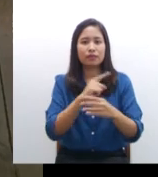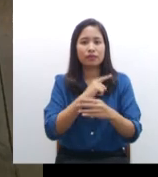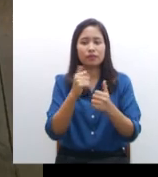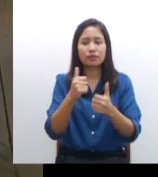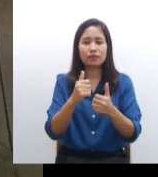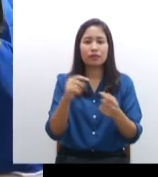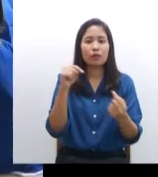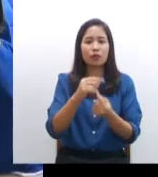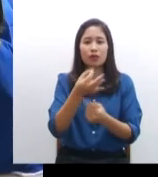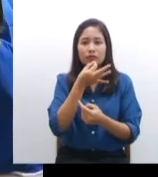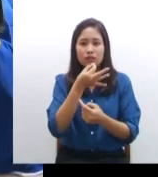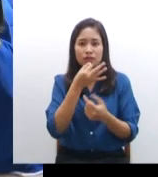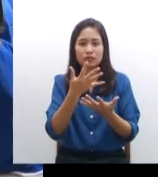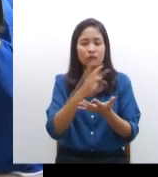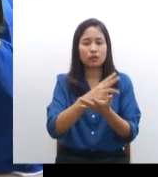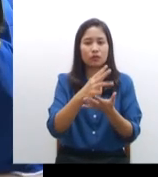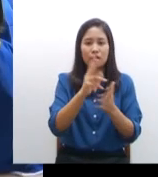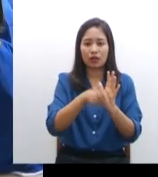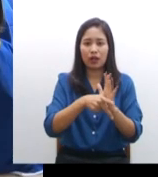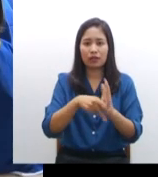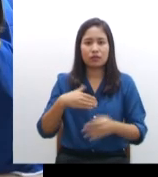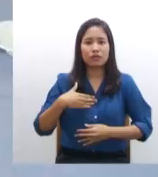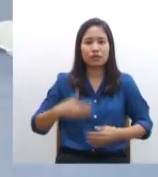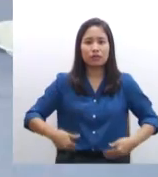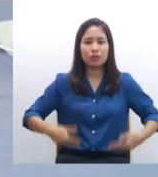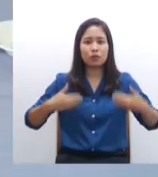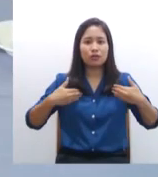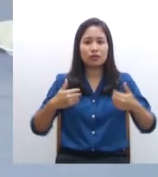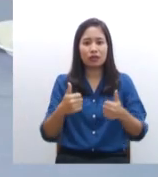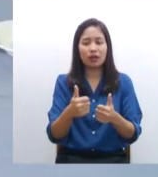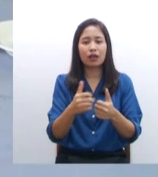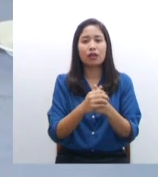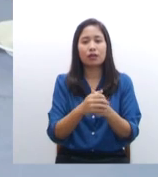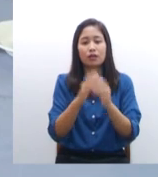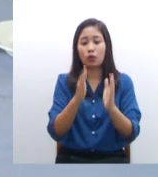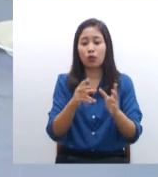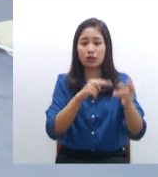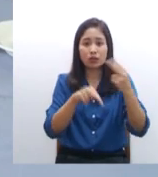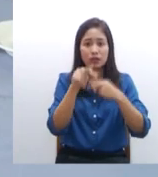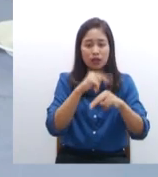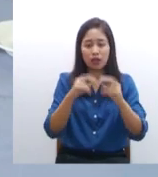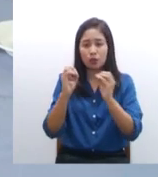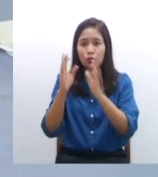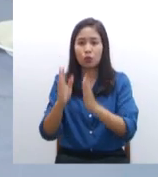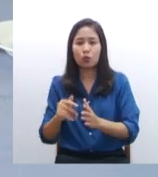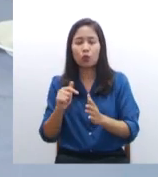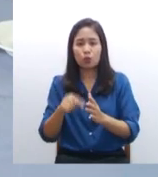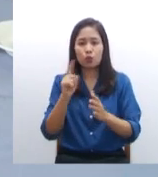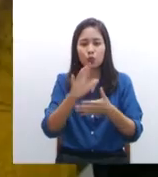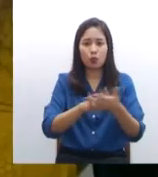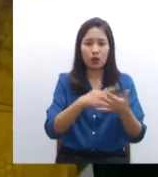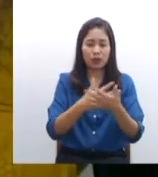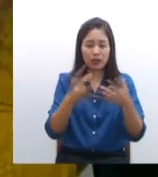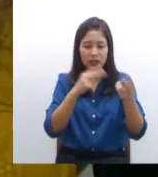ชีพและทักษะชีวิตผู้นิเทศและผู้รับการนิเทศสะท้อนผลการนิเทศ